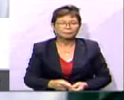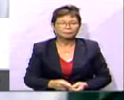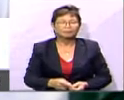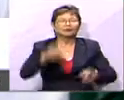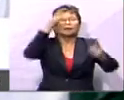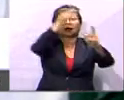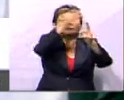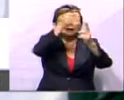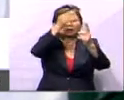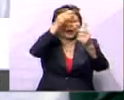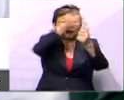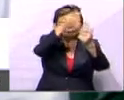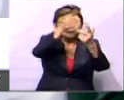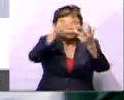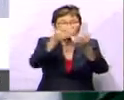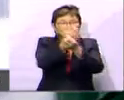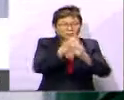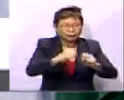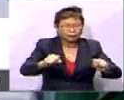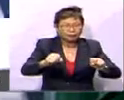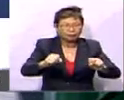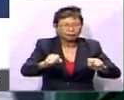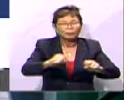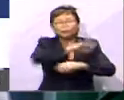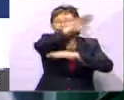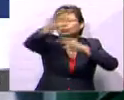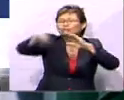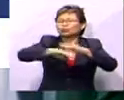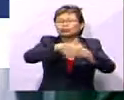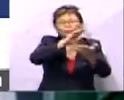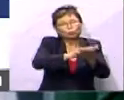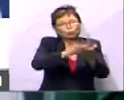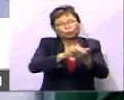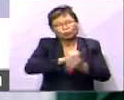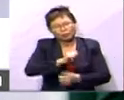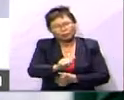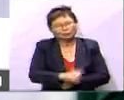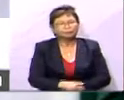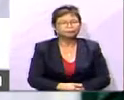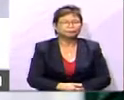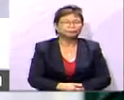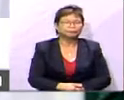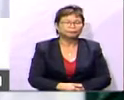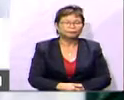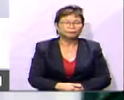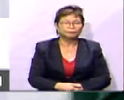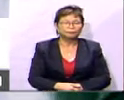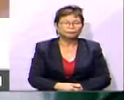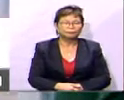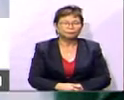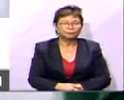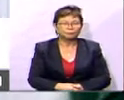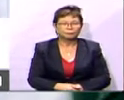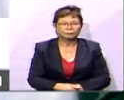keselamatan dan kesihatan untuk semua premis-premis, sama ada perniagaan atau pendidikan atau